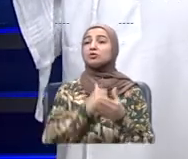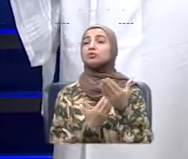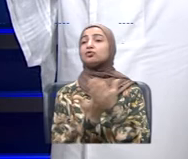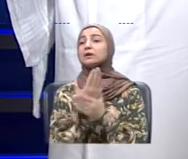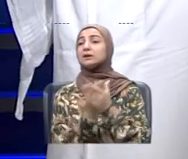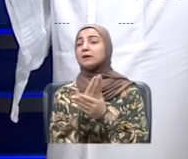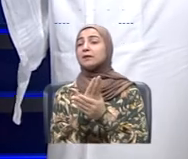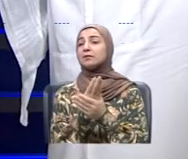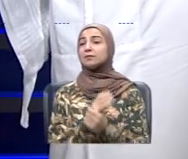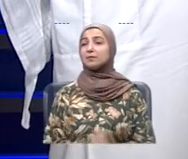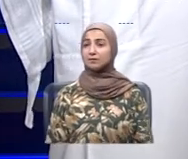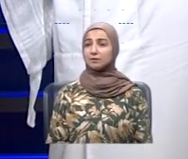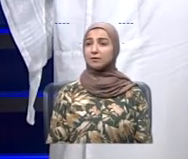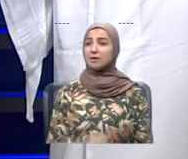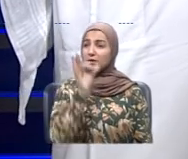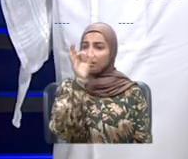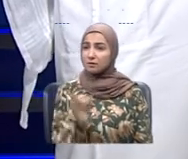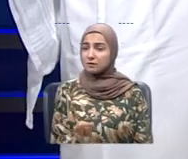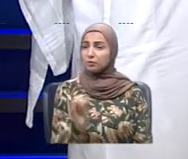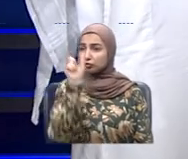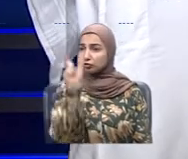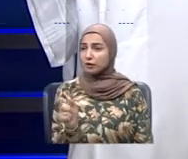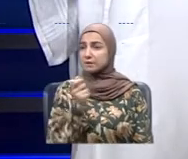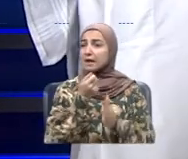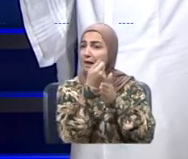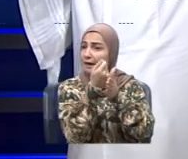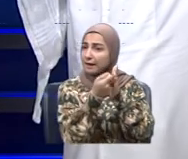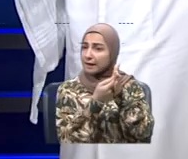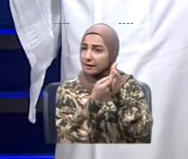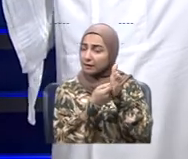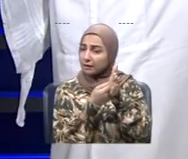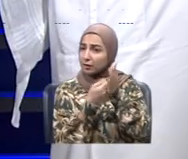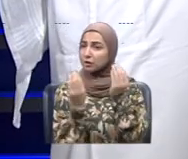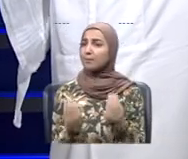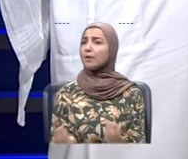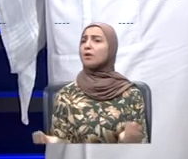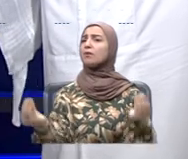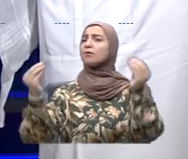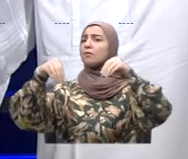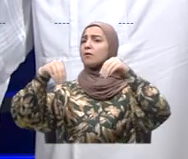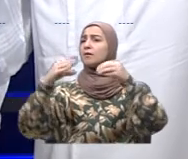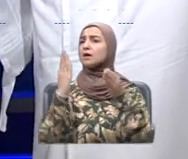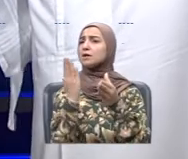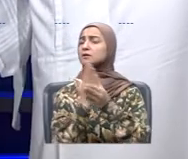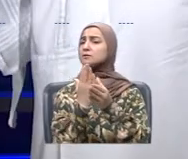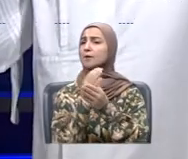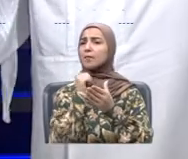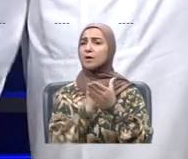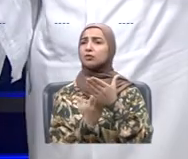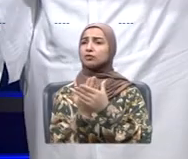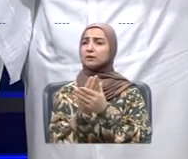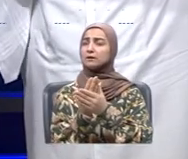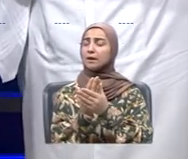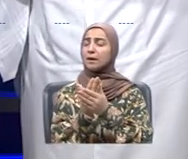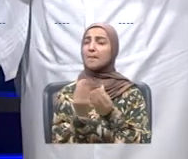على الكاتب أن يتطرق إلى أسباب أخرى ويضيف أسباب أخرى إلى